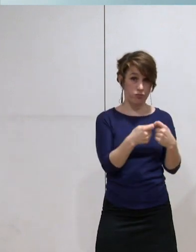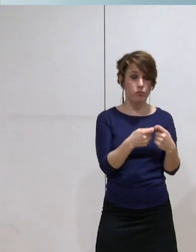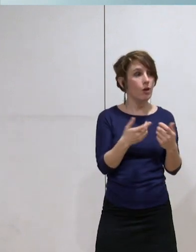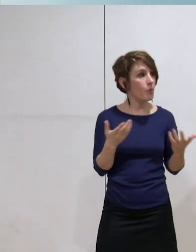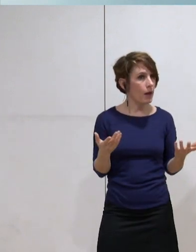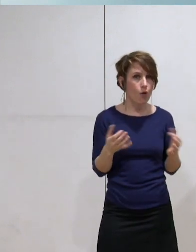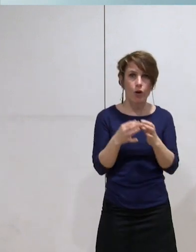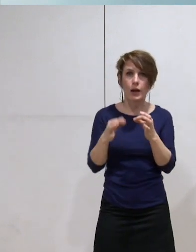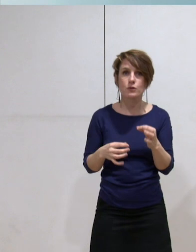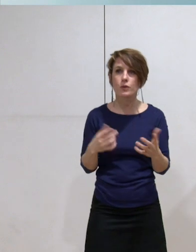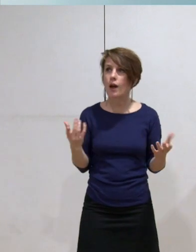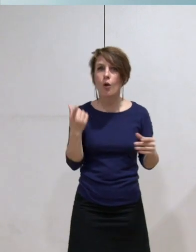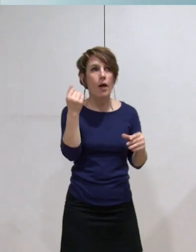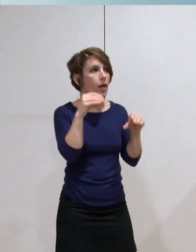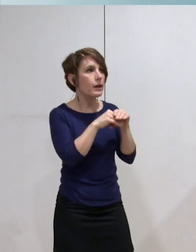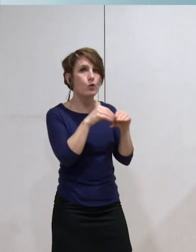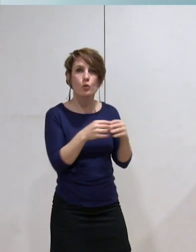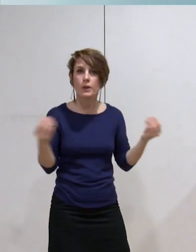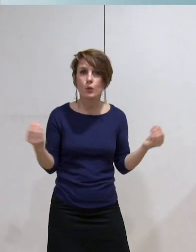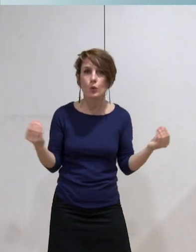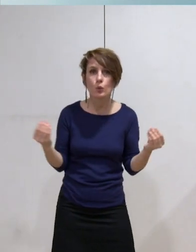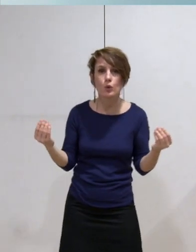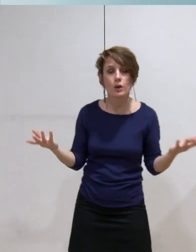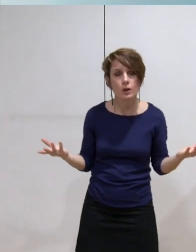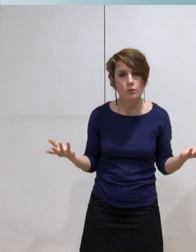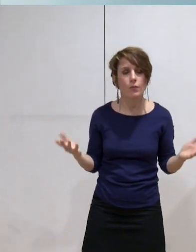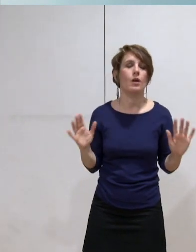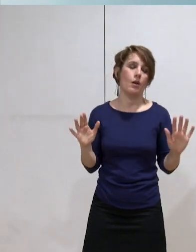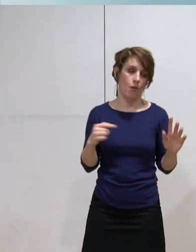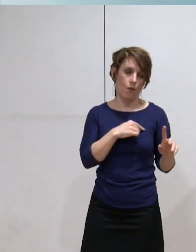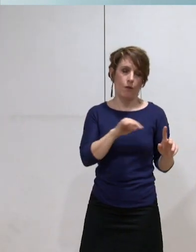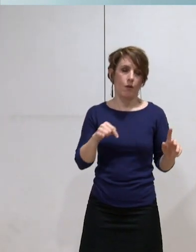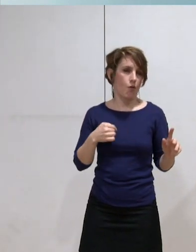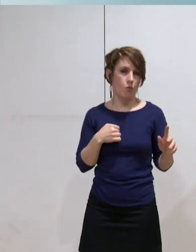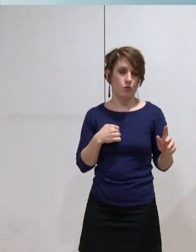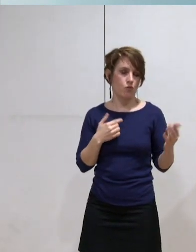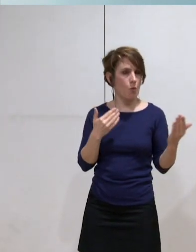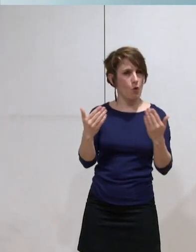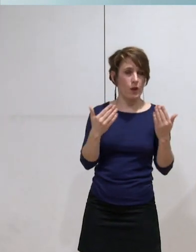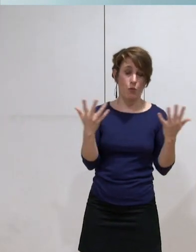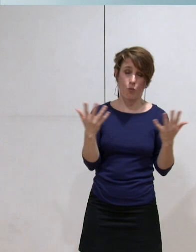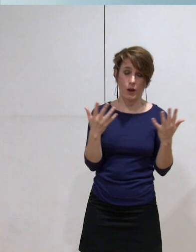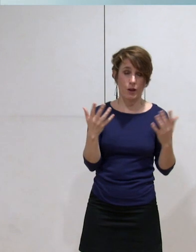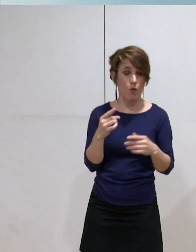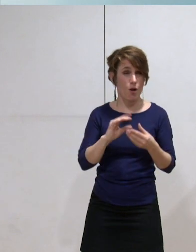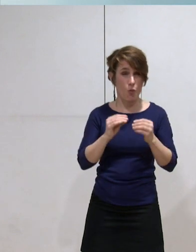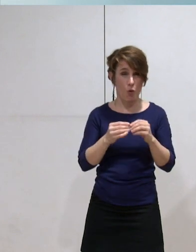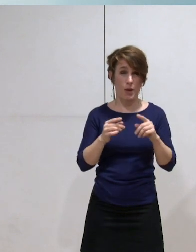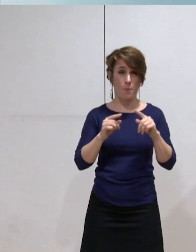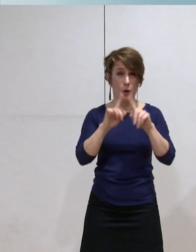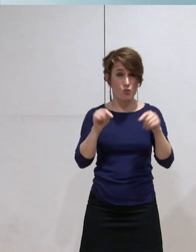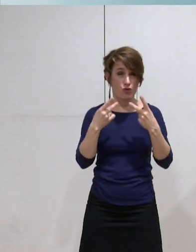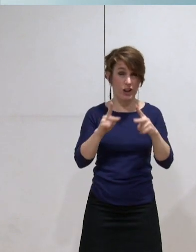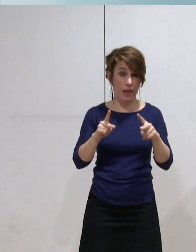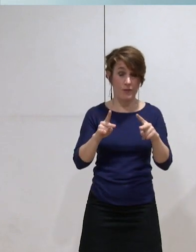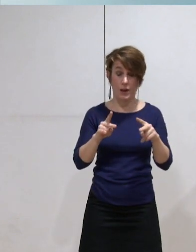donc les économies dont on nous parle nous avons souvent comparé l'inertie du budget de la ville à celle d'un pquebau